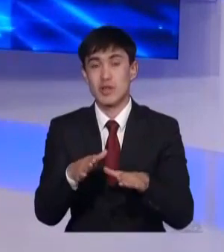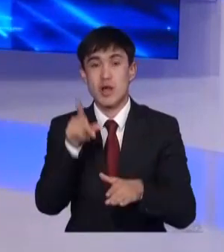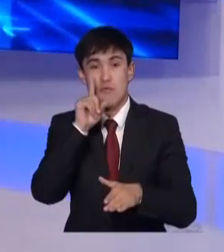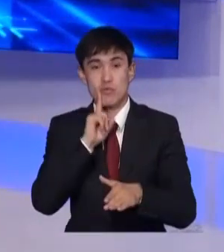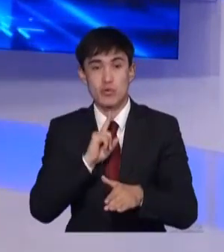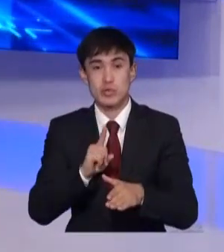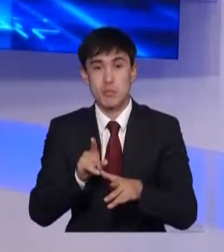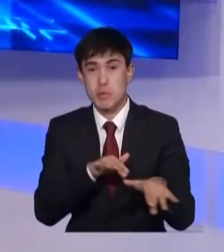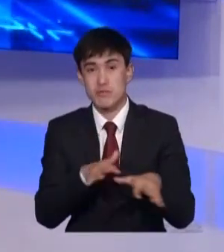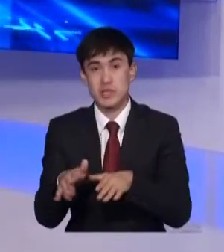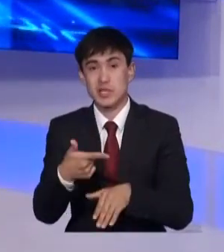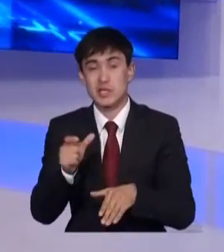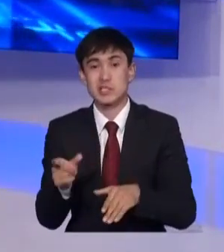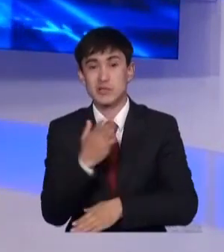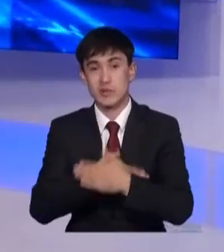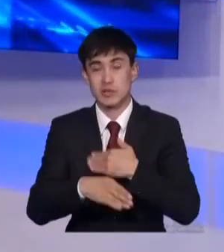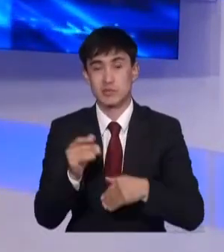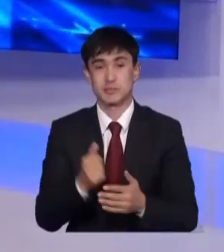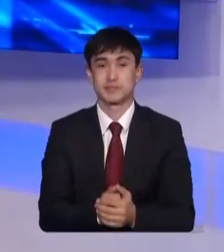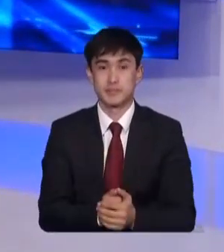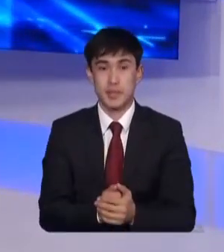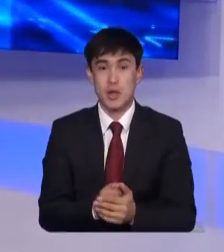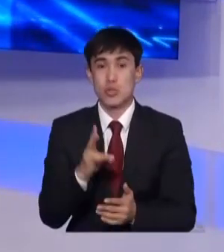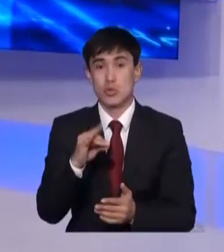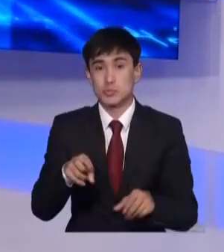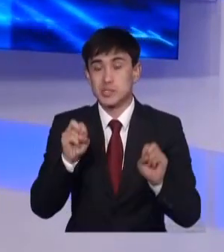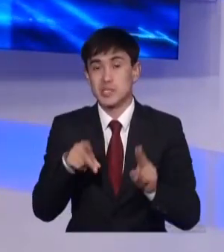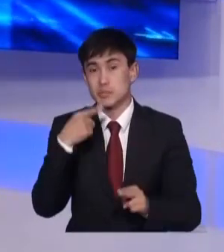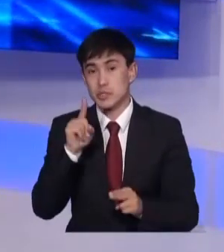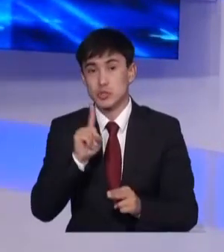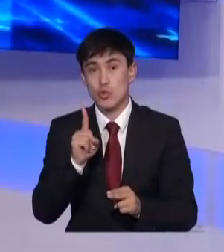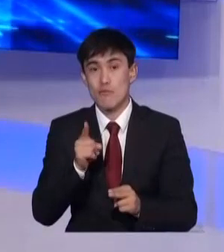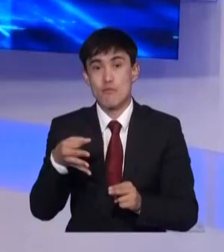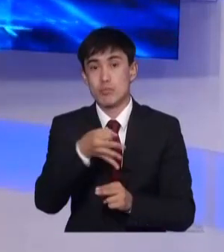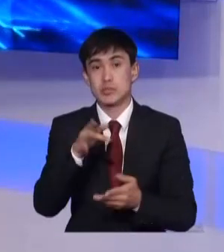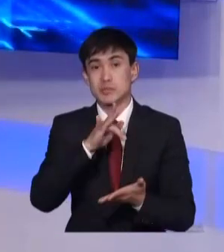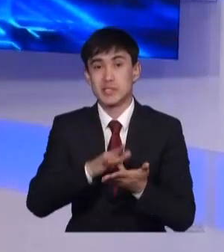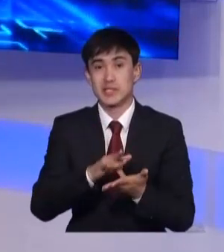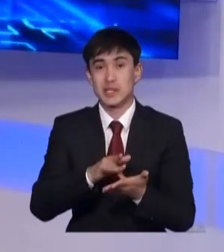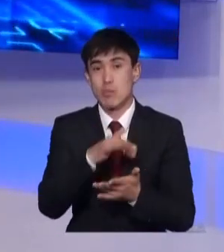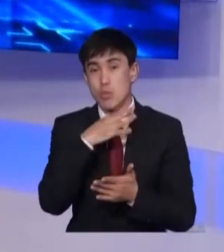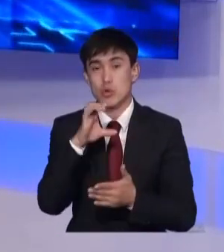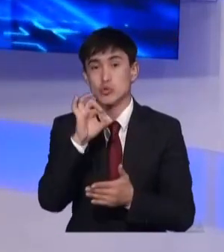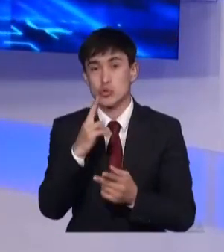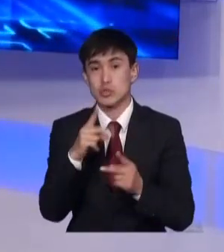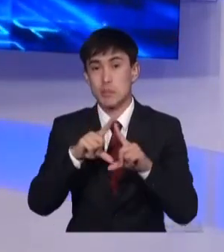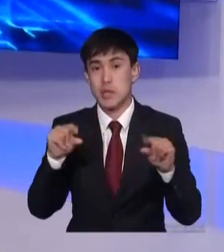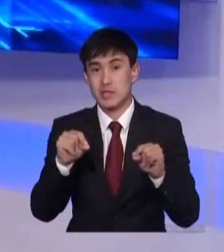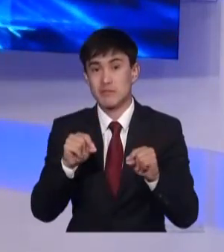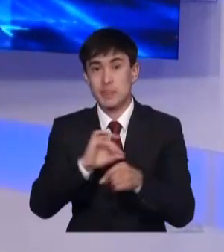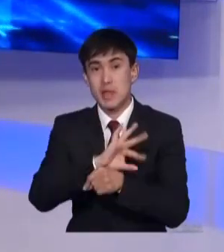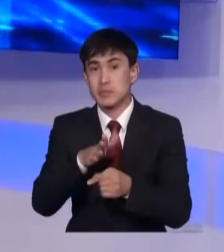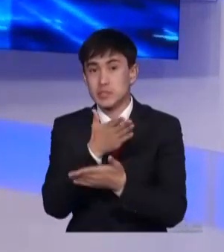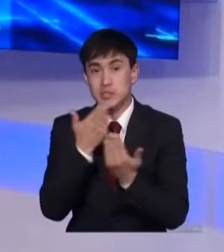для комфортного передвижения граждан с особыми потребностями Однако специалисты отмечают что в областном центре немало социальных объектов не